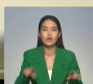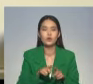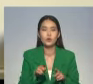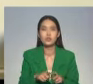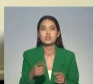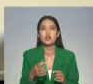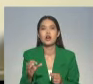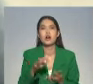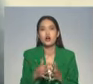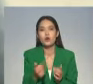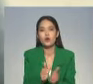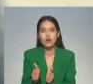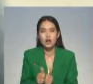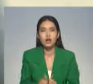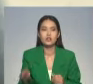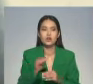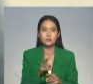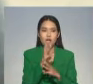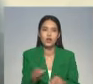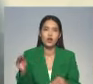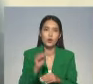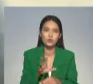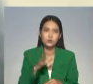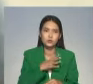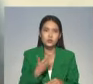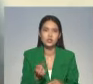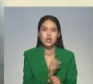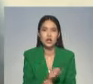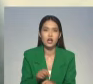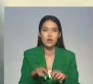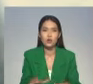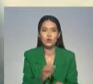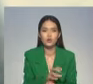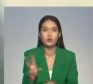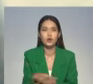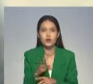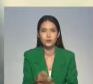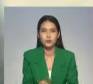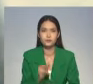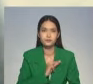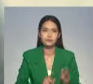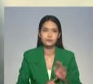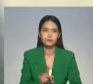Қазақстан облысынан қосымша қаражат сұралды. Оттың таралуы тоқтатылды. Қазір ошақтарды сөндіру жұмыстары жүргізілуде.